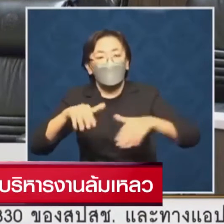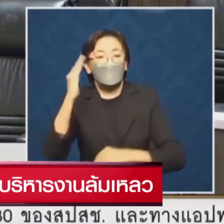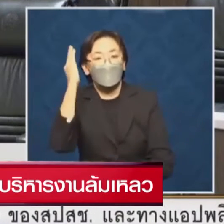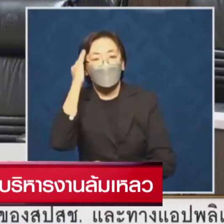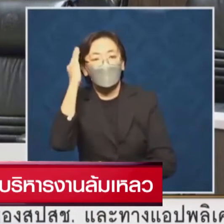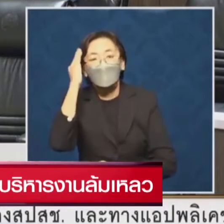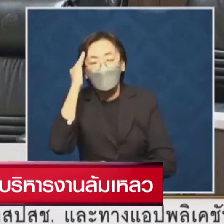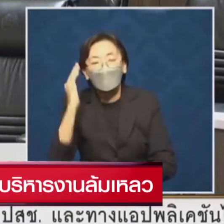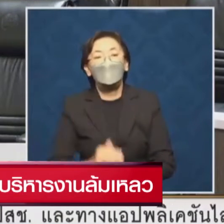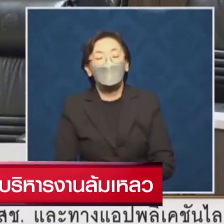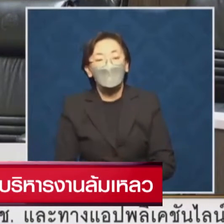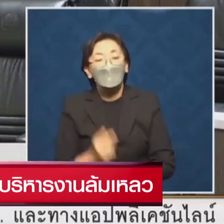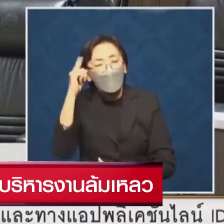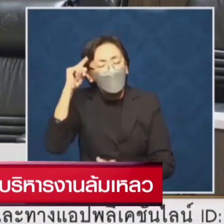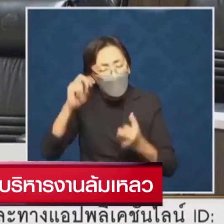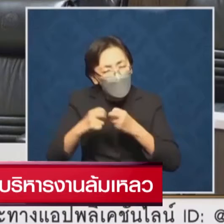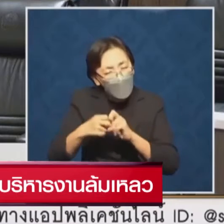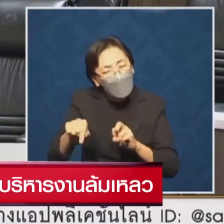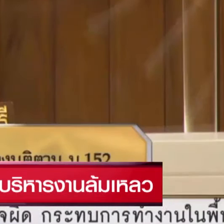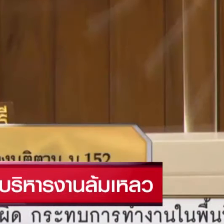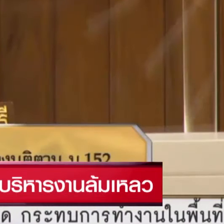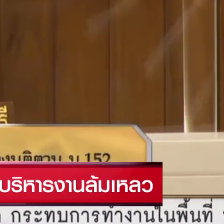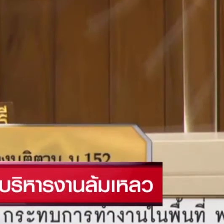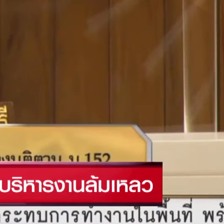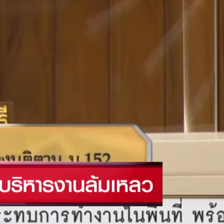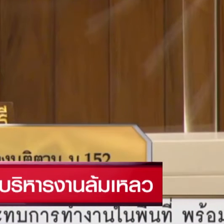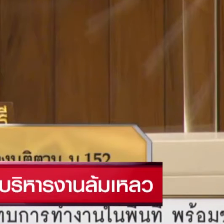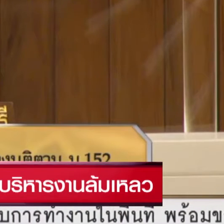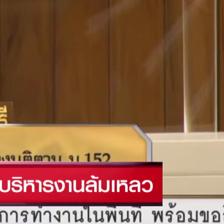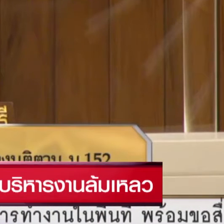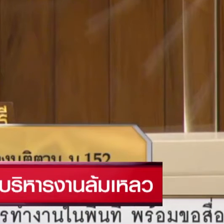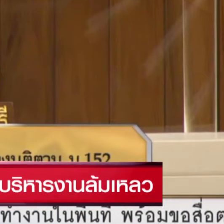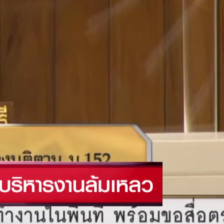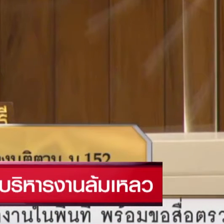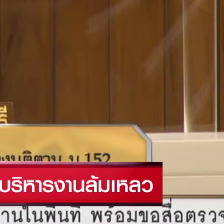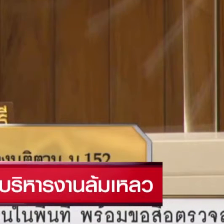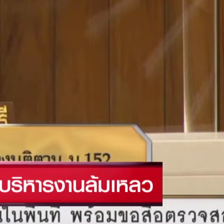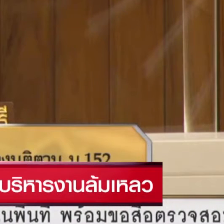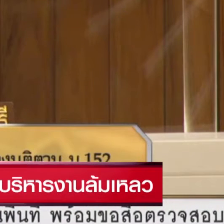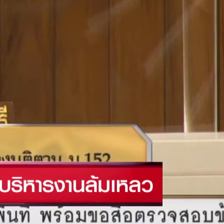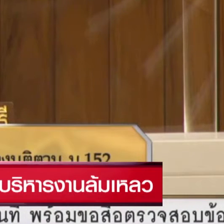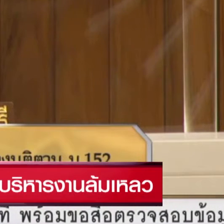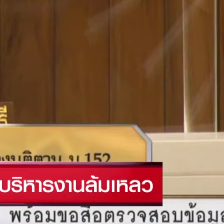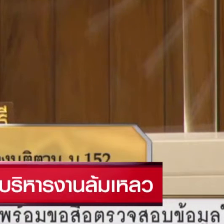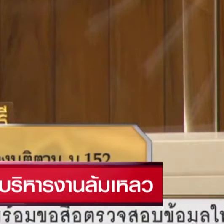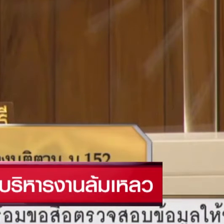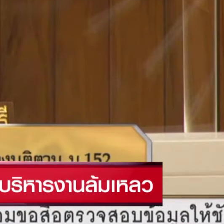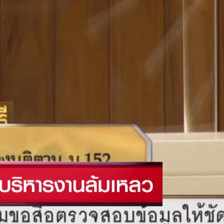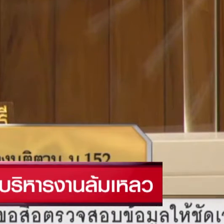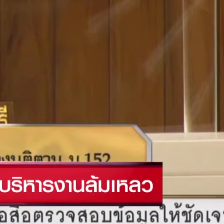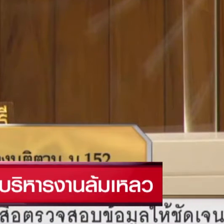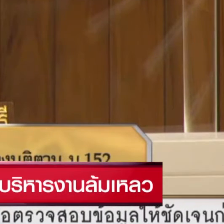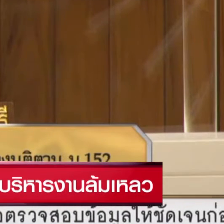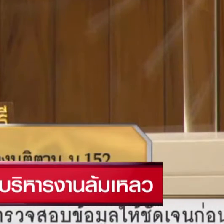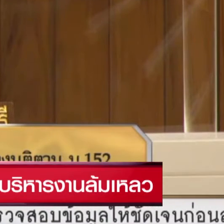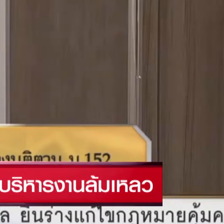แนะและหากฝ่ายค้านจะใช้เวทีนี้นำไปสู่การล้มรัฐบาลก็ทำให้ได้ก็แล้วกันนายกยังยืนยันในที่ประชุมสภา